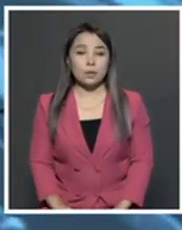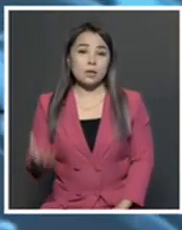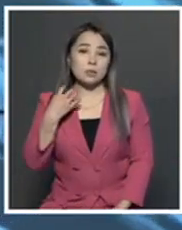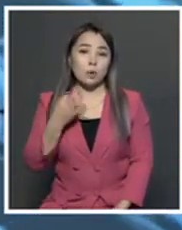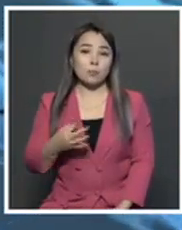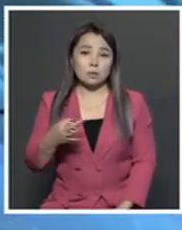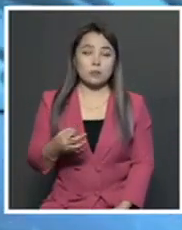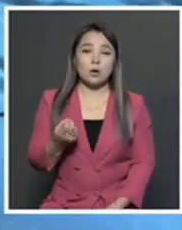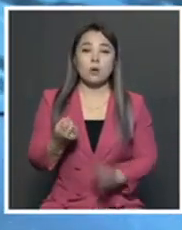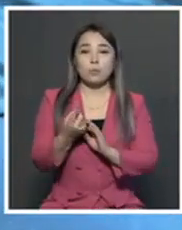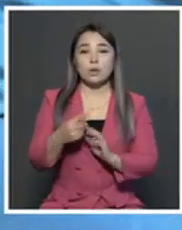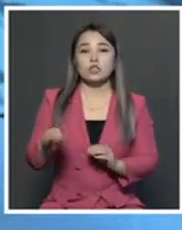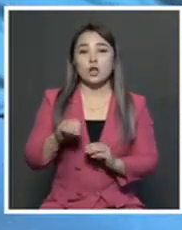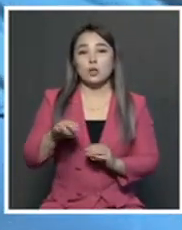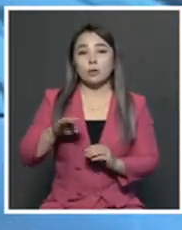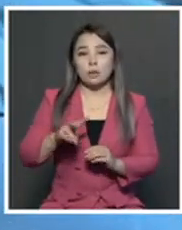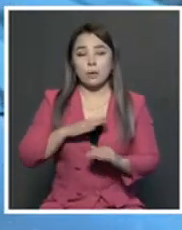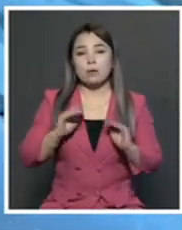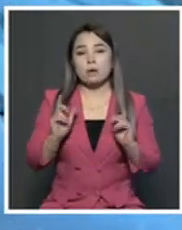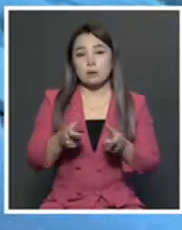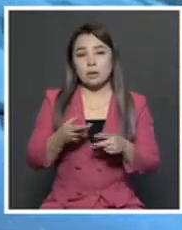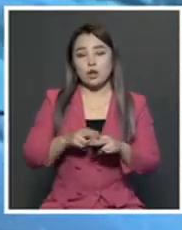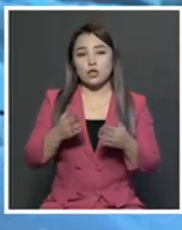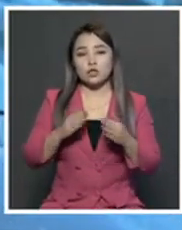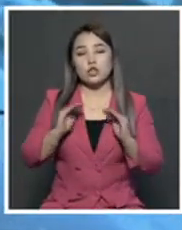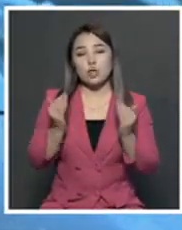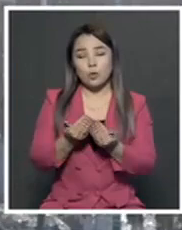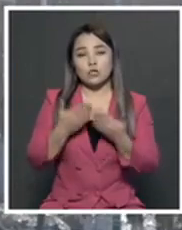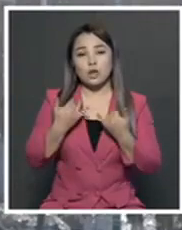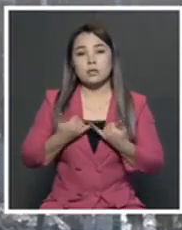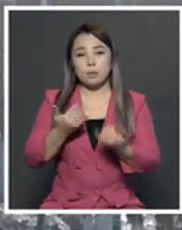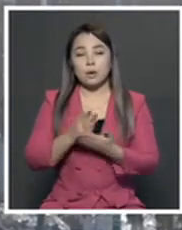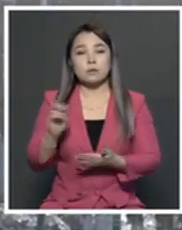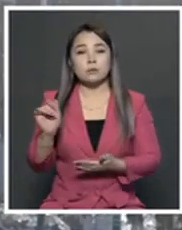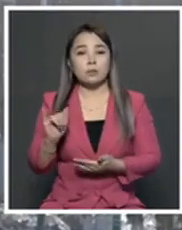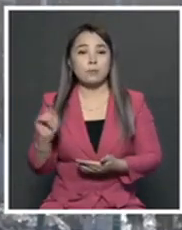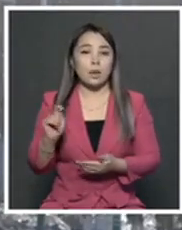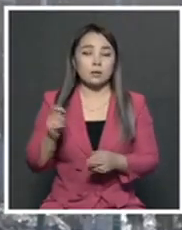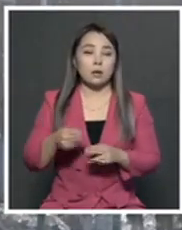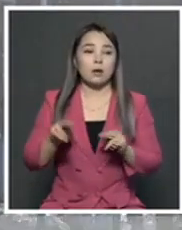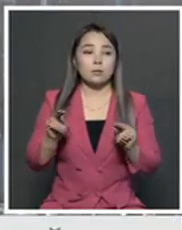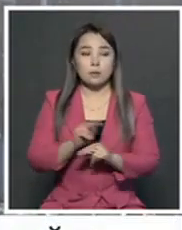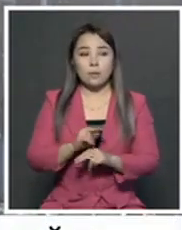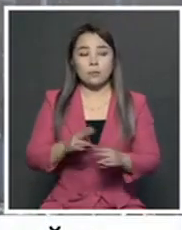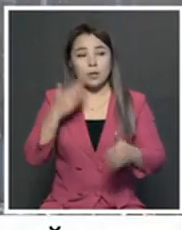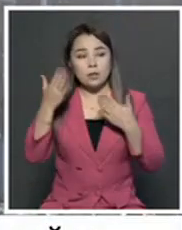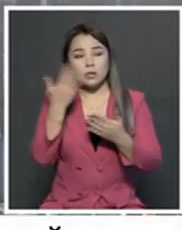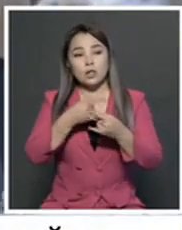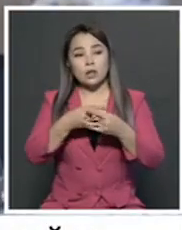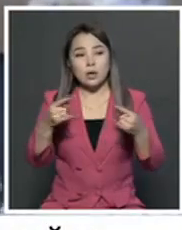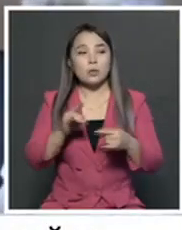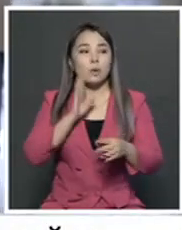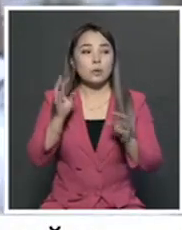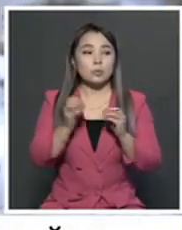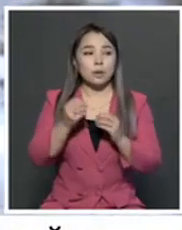Қызылордада 11 желтоқсаннан бастап карантиндік шектеулер тағы да жеңілдетіледі. Енді жексенбі мен мереке күндерде сауда орындары, кинотеатрлар таңғы 10-нан